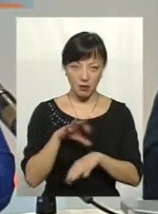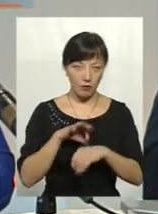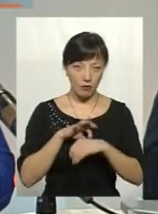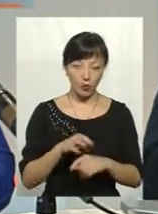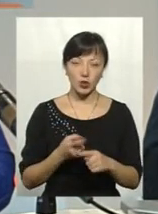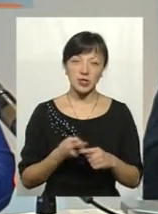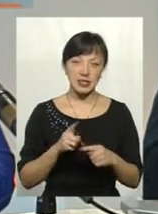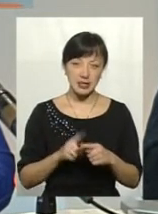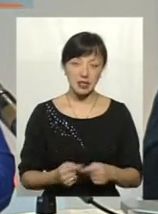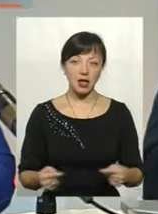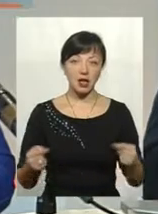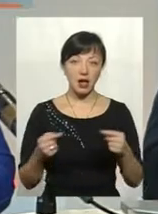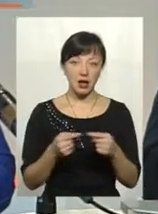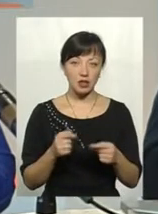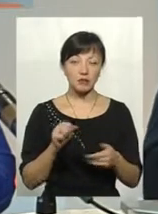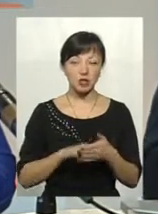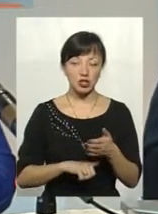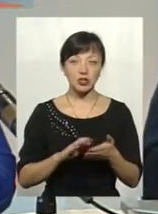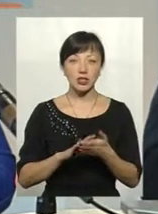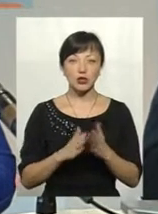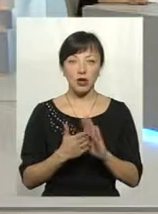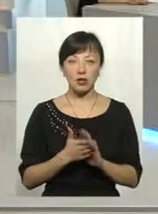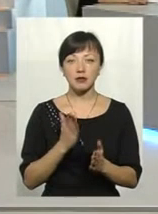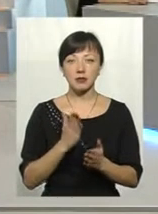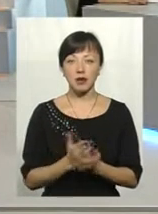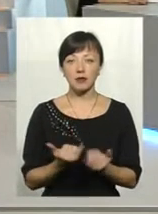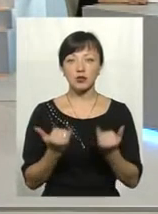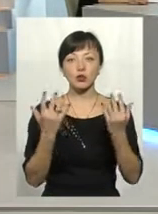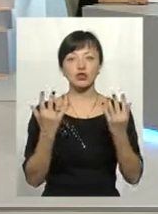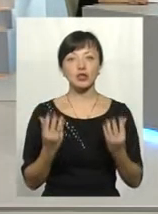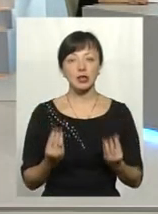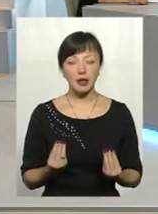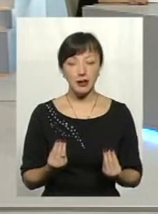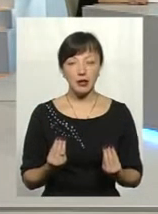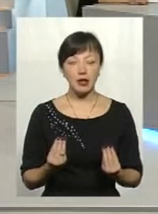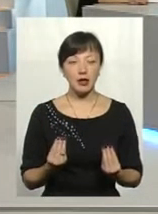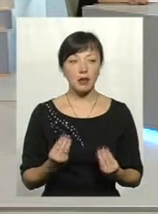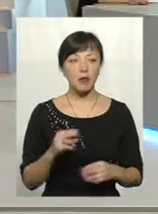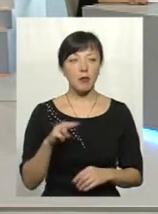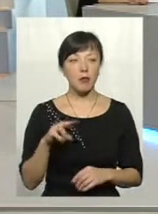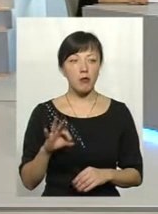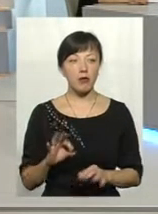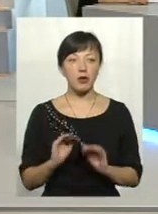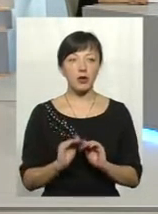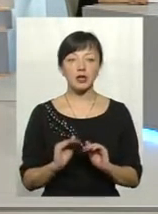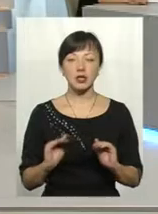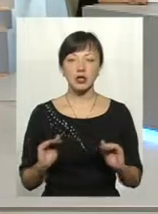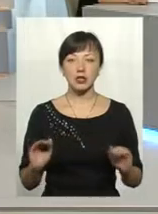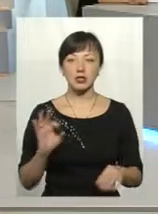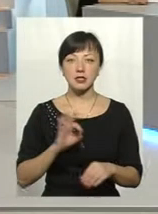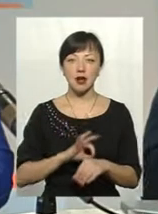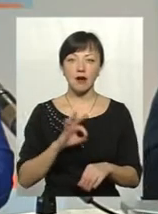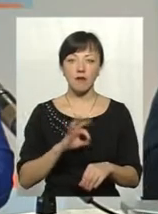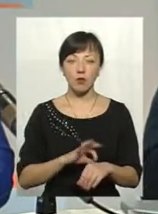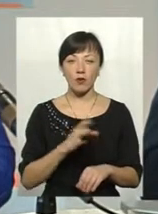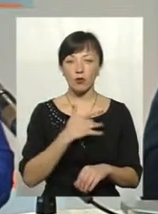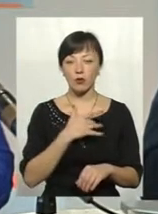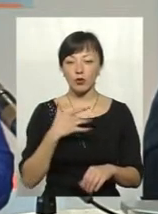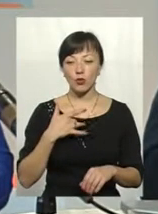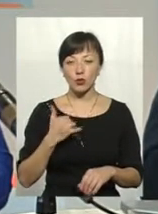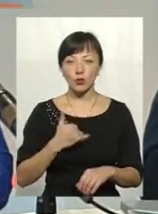це якраз і зумовило ту ситуацію, яку ми маємо на сьогоднішній день по дитячій захворюваності на туберкульоз на